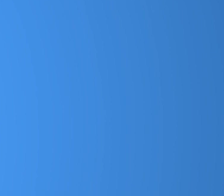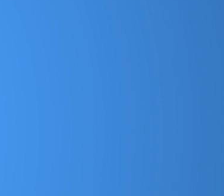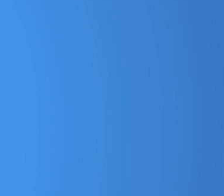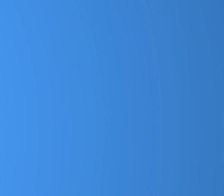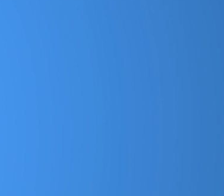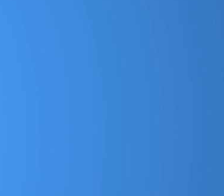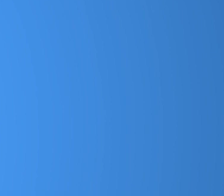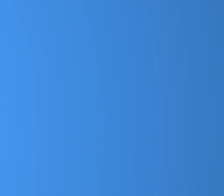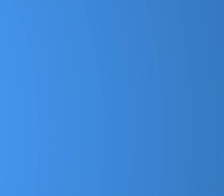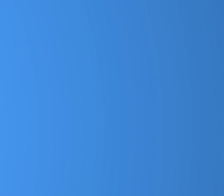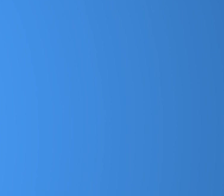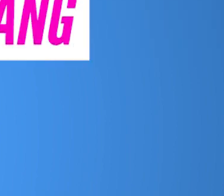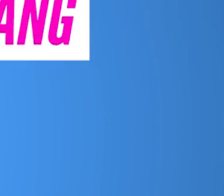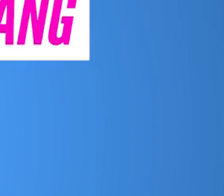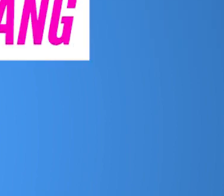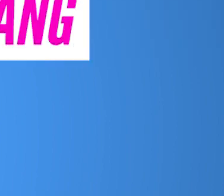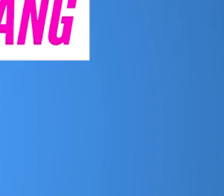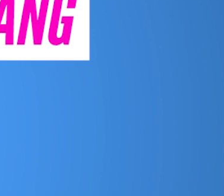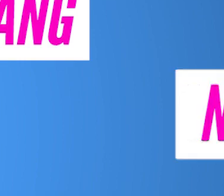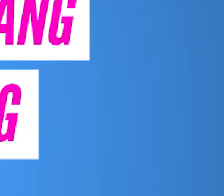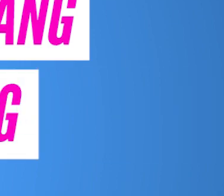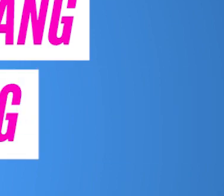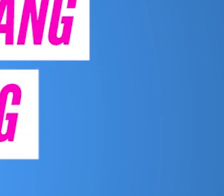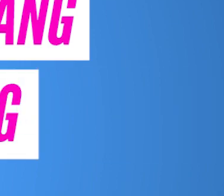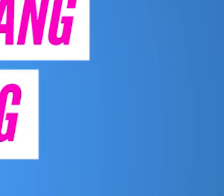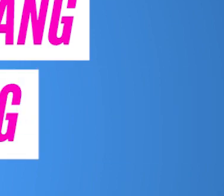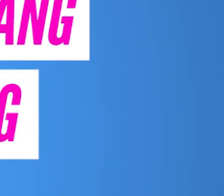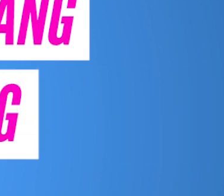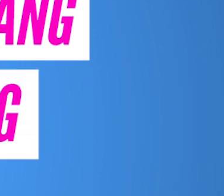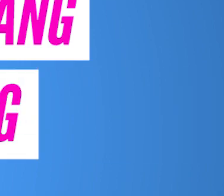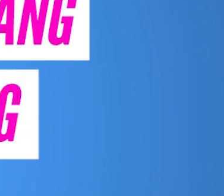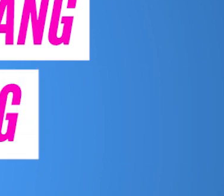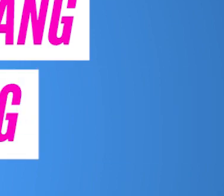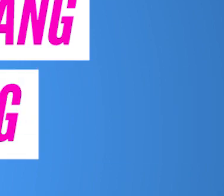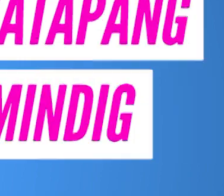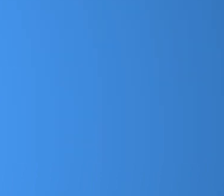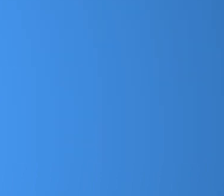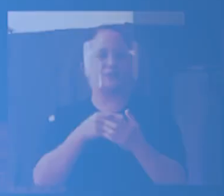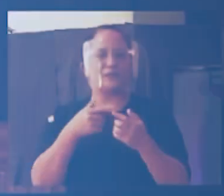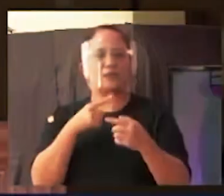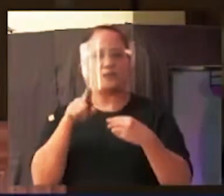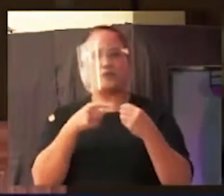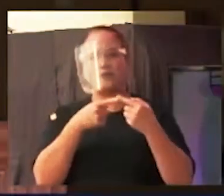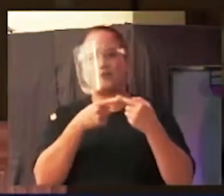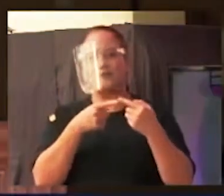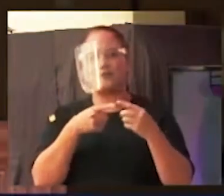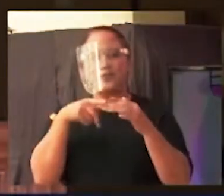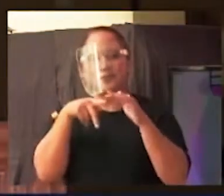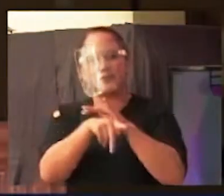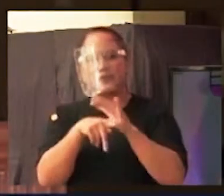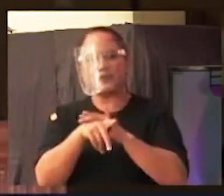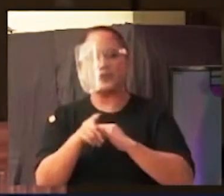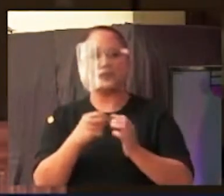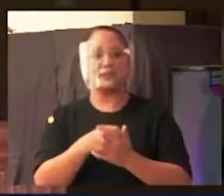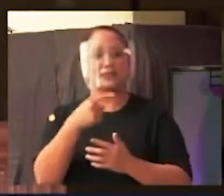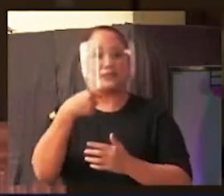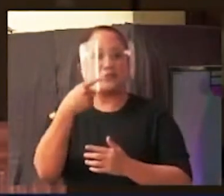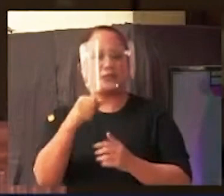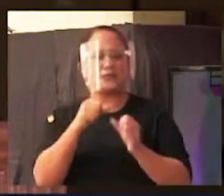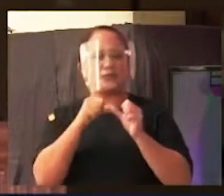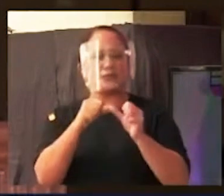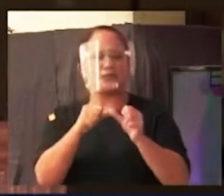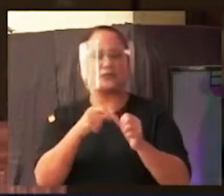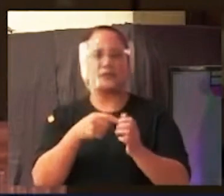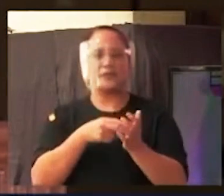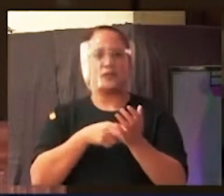sa pinakauna at pinakamatapang na tumindig laban sa patayan. Nagsabi at patuloy na nagsasabi